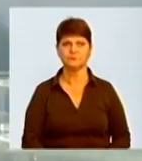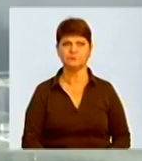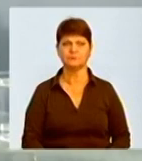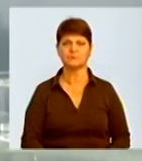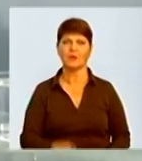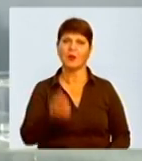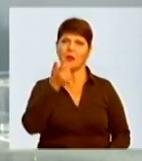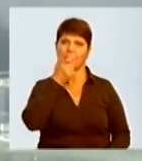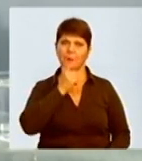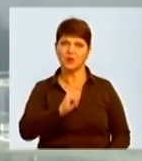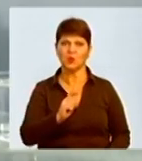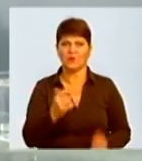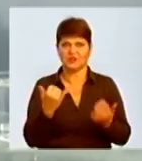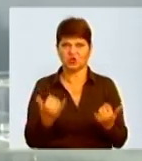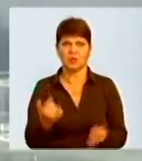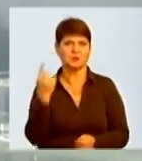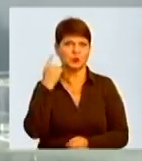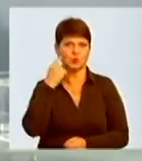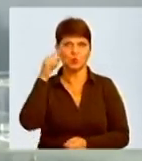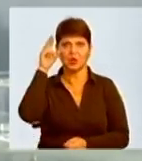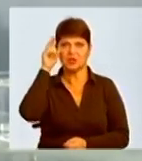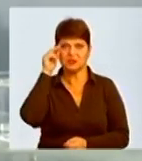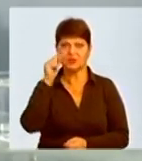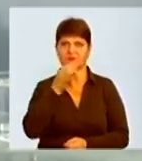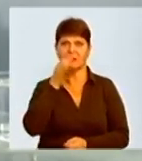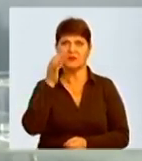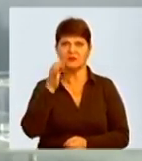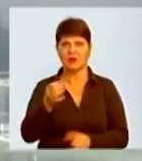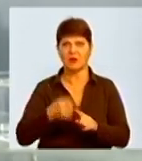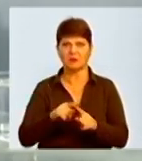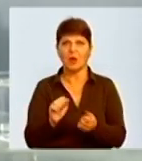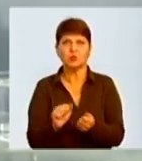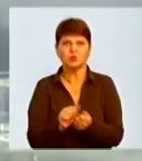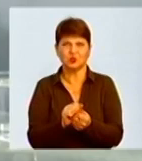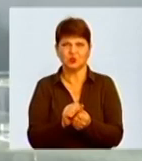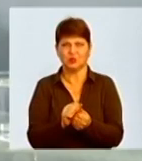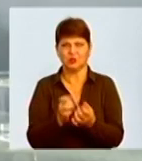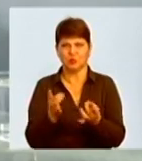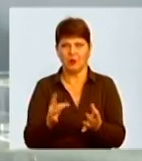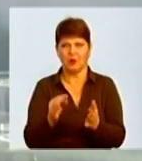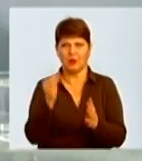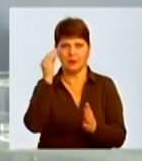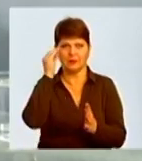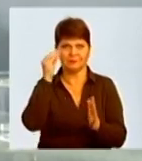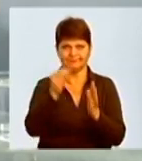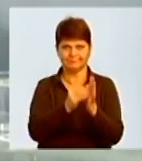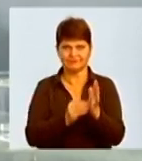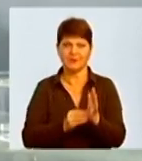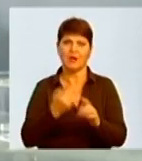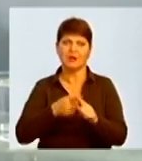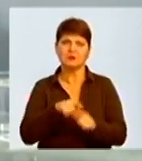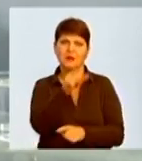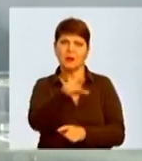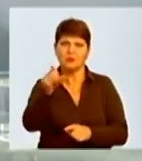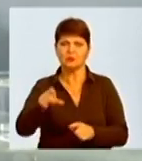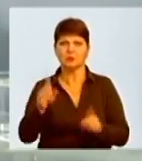Панове, власне, ми почули цифри, як то кажуть, можливо, суху статистику, але за кожною з цих цифр людські долі, людське здоров'я. Пане Олександре,